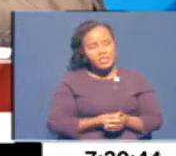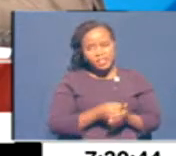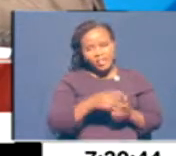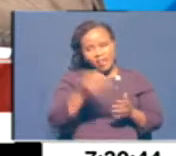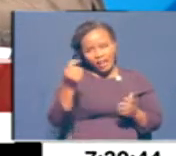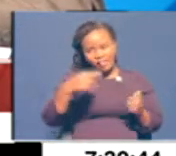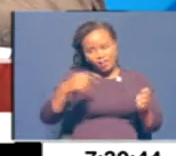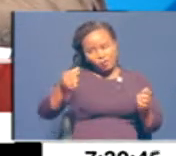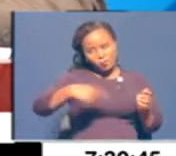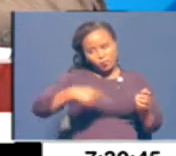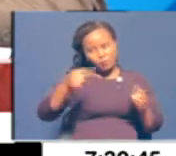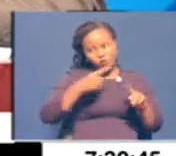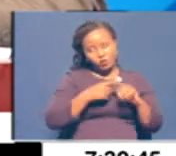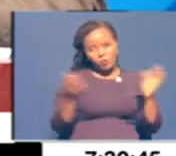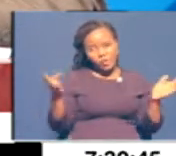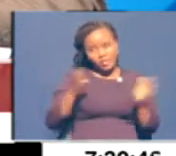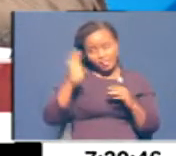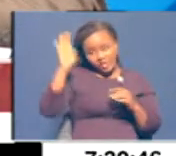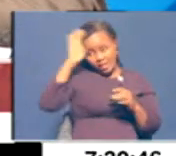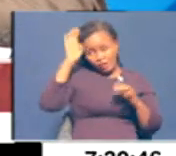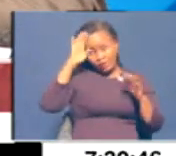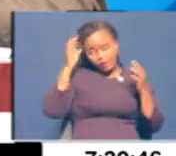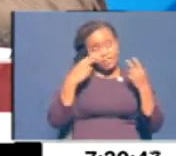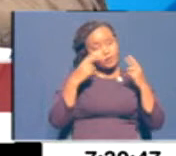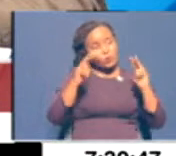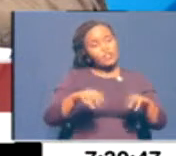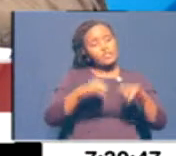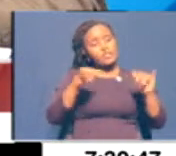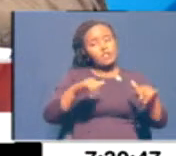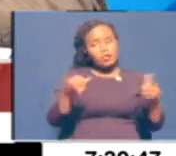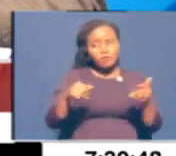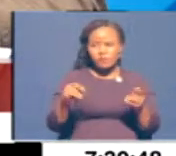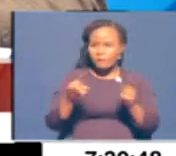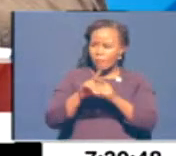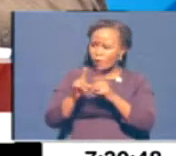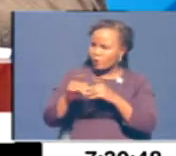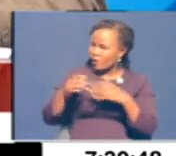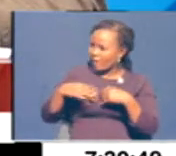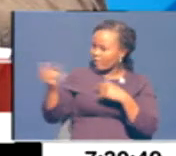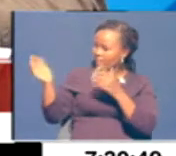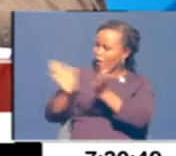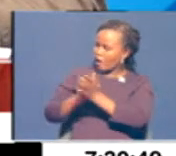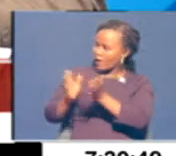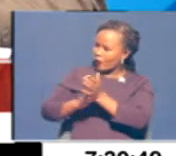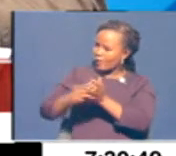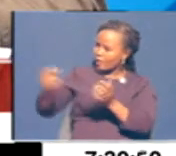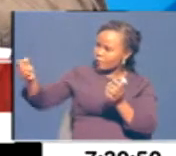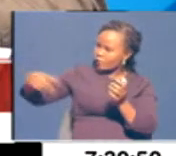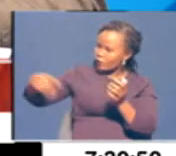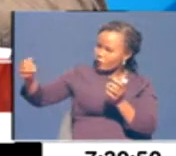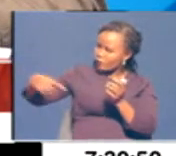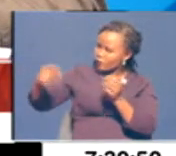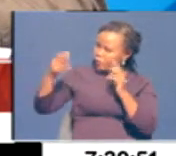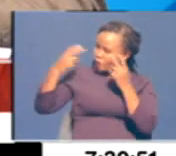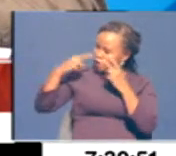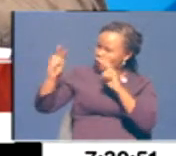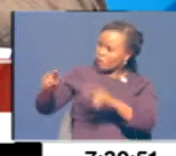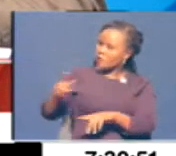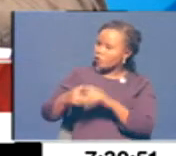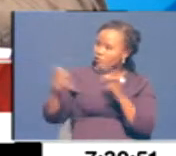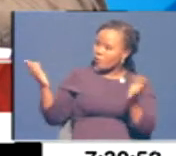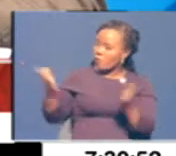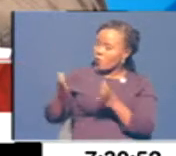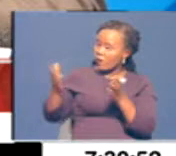Washira kutoka Eldoret anasema anatazama taarifa zetu. Na vile vile niko naye Bruce Hawaii anasema anatazama akiwa mtaani Parklands hapa